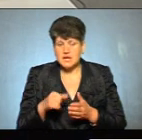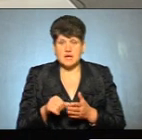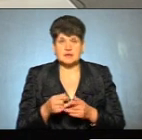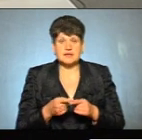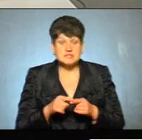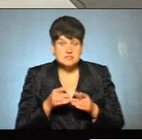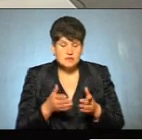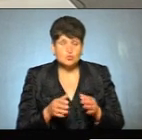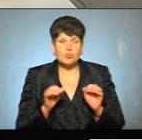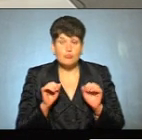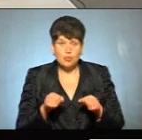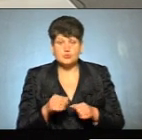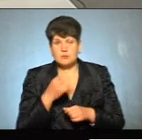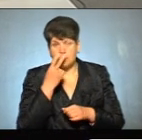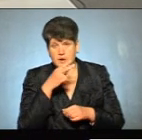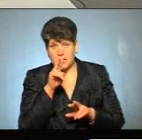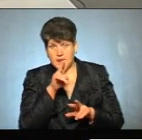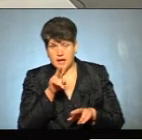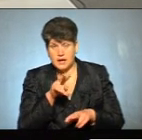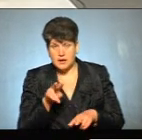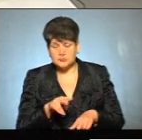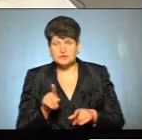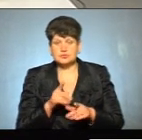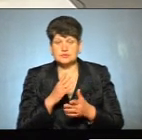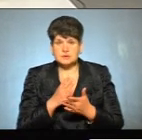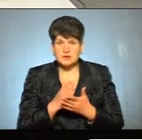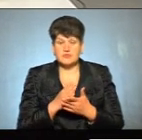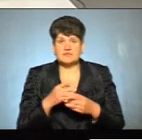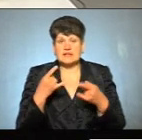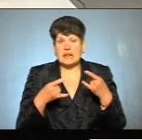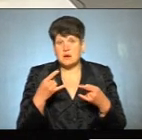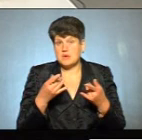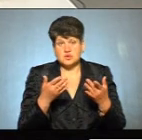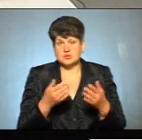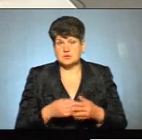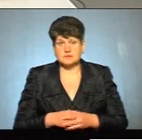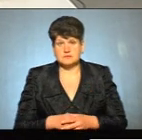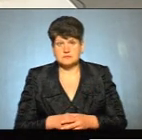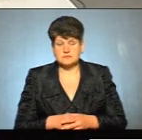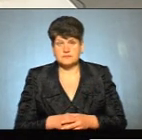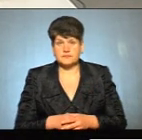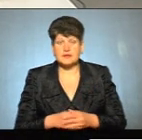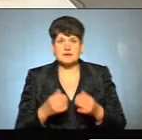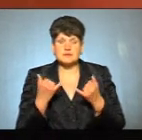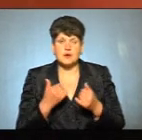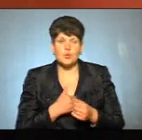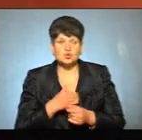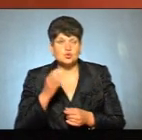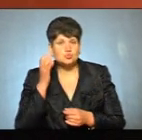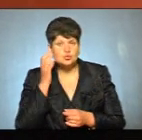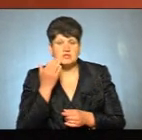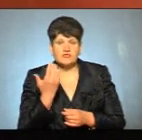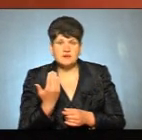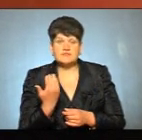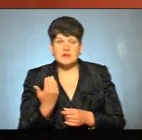то можуть переглянути ці трансляції, які будуть відбуватися по телебаченню. І також наразі я хочу почути від вас